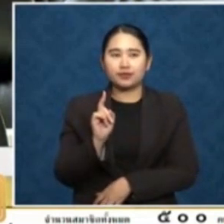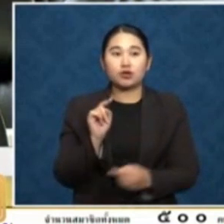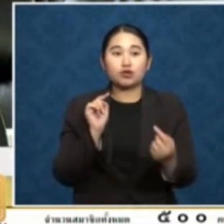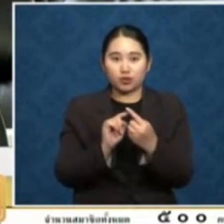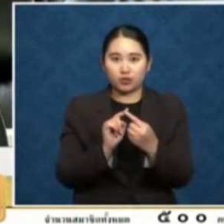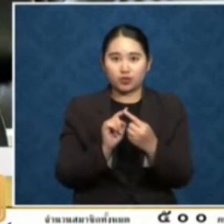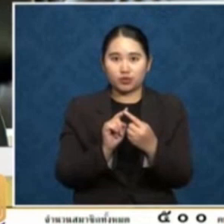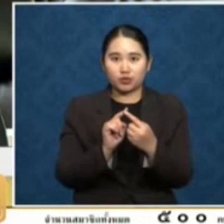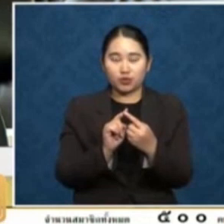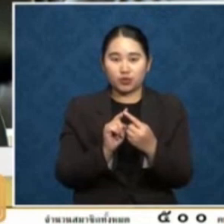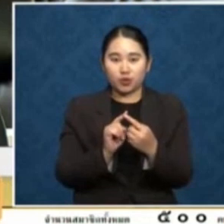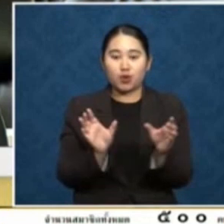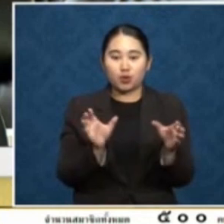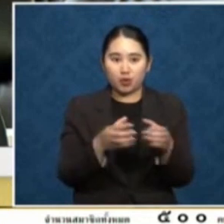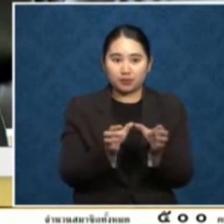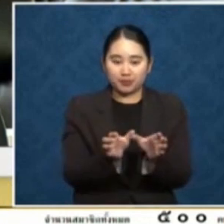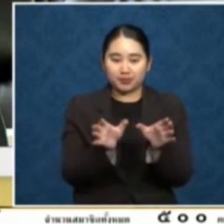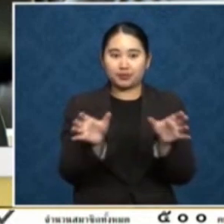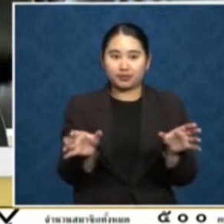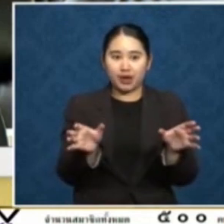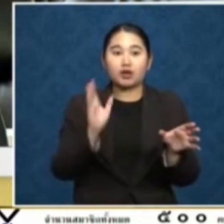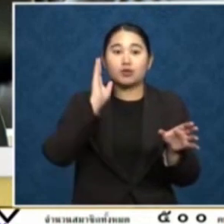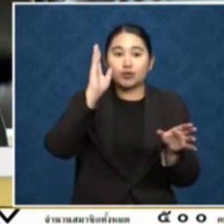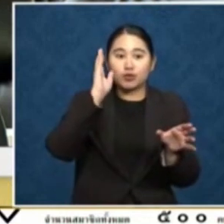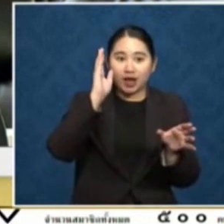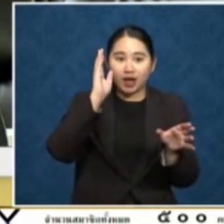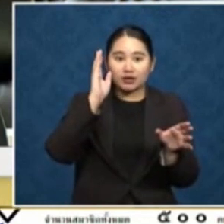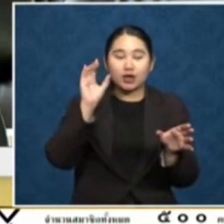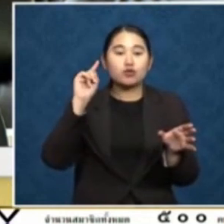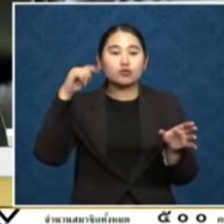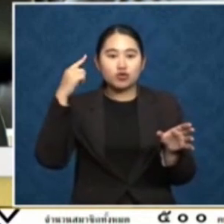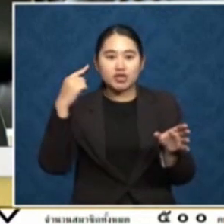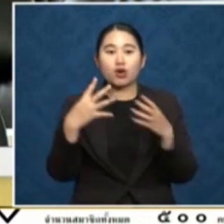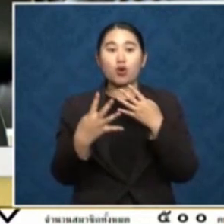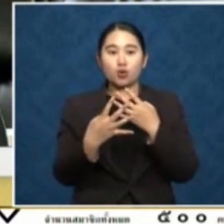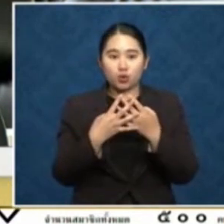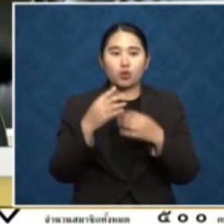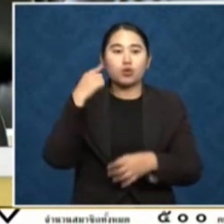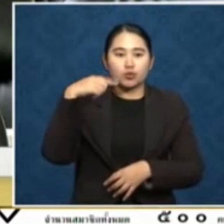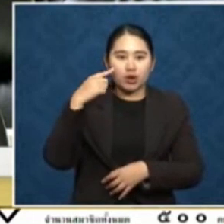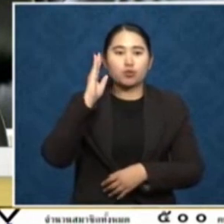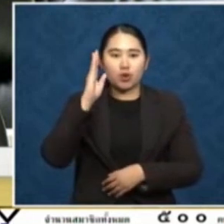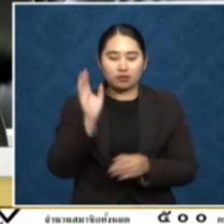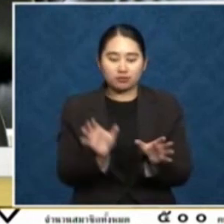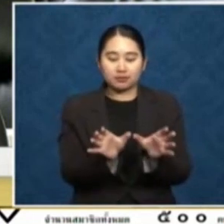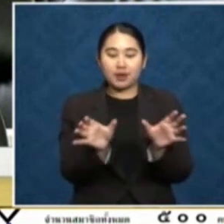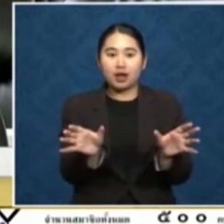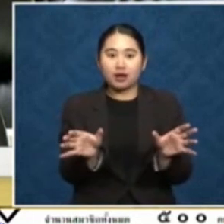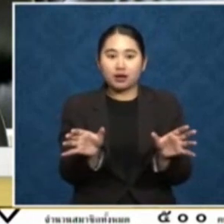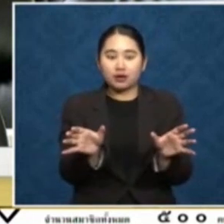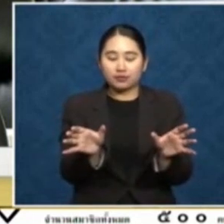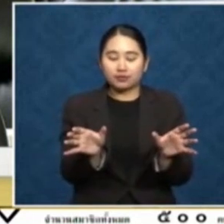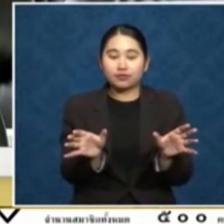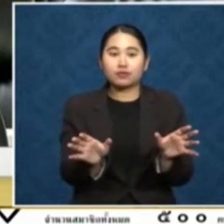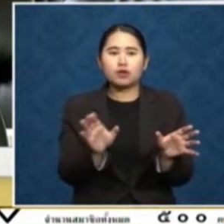เมื่อไปแล้วผมไปเห็นการแบ่งแยกนักโทษชายและนักโท